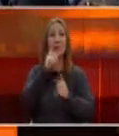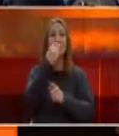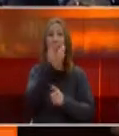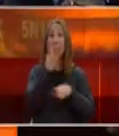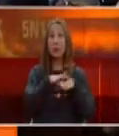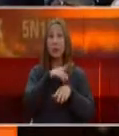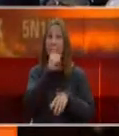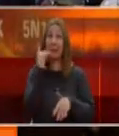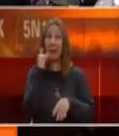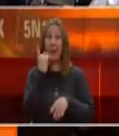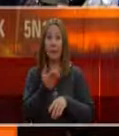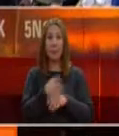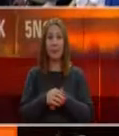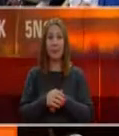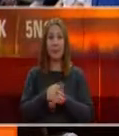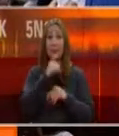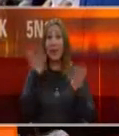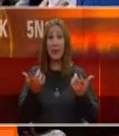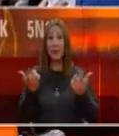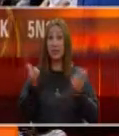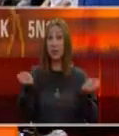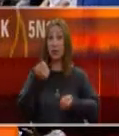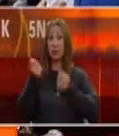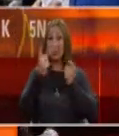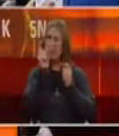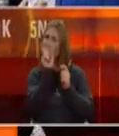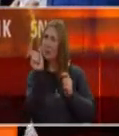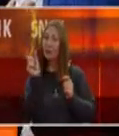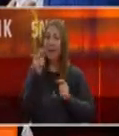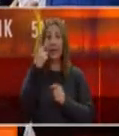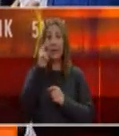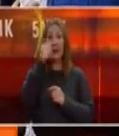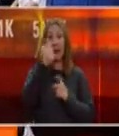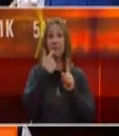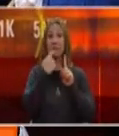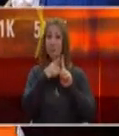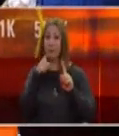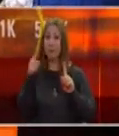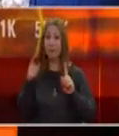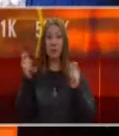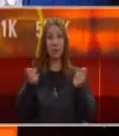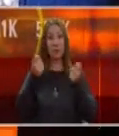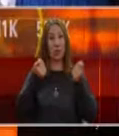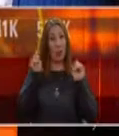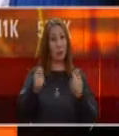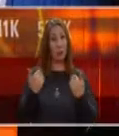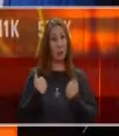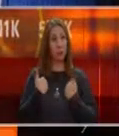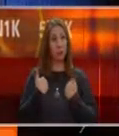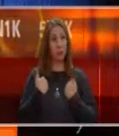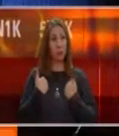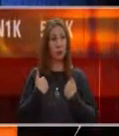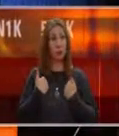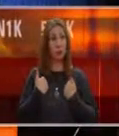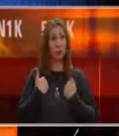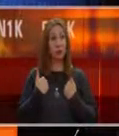burada. Evet. Siz nasıl yapıyorsunuz? Nerede çalışıyorsunuz? Birkaç cümleyle. 2006 yılından beri çalışmalar yapıyoruz. Yaklaştır mikrofonu